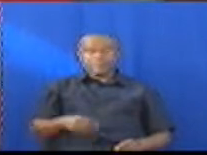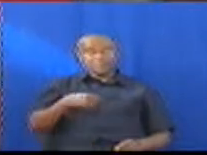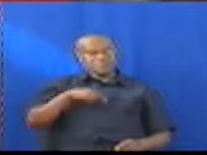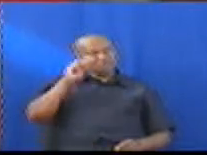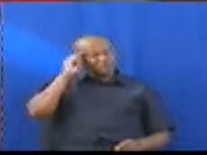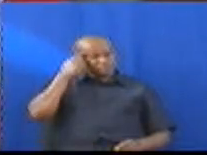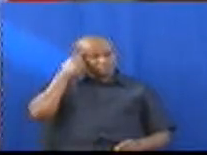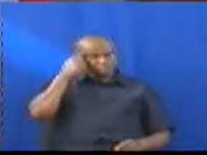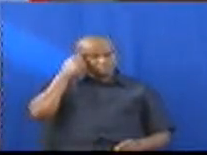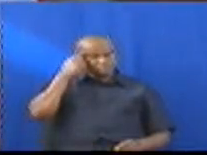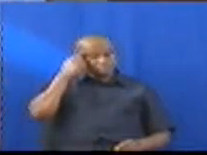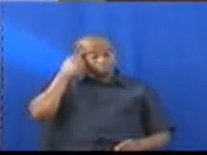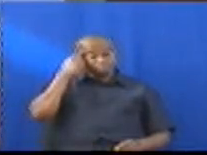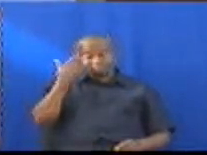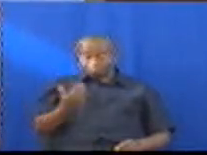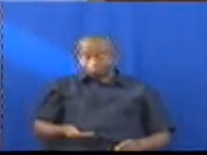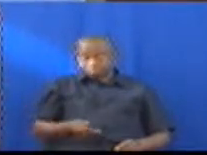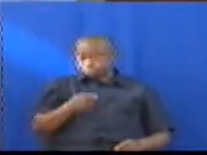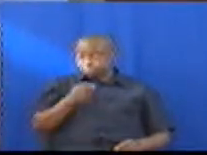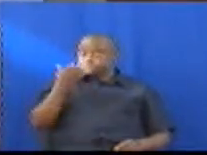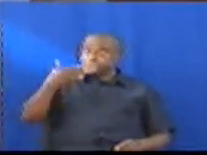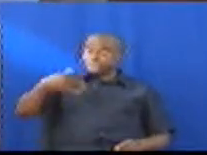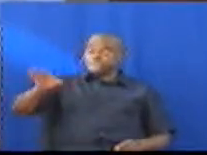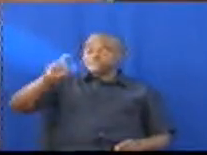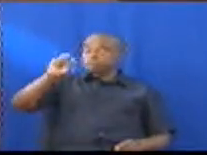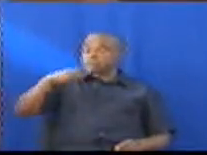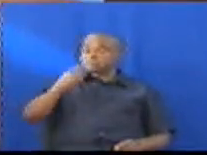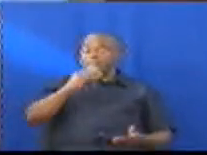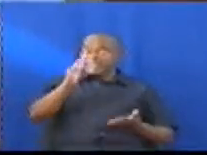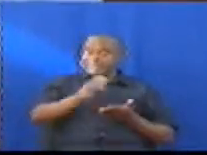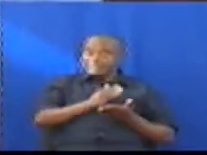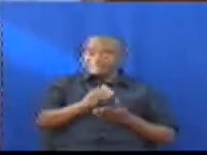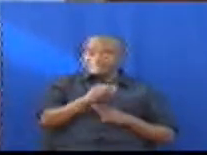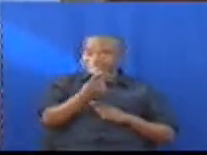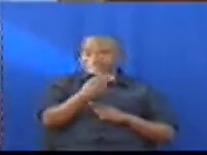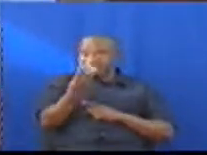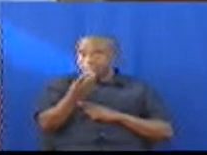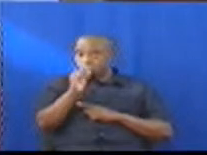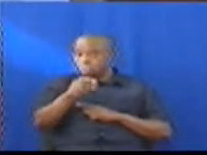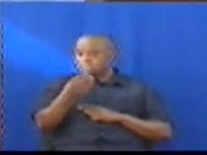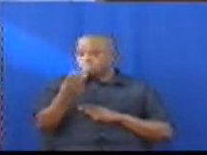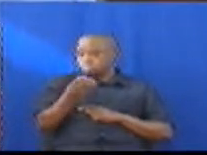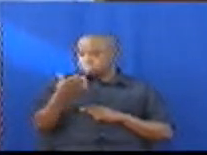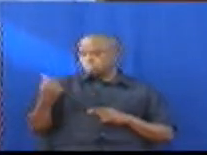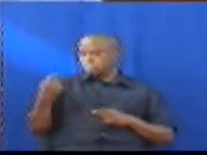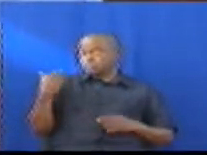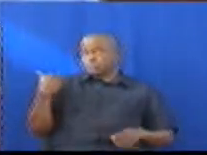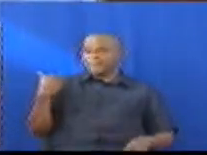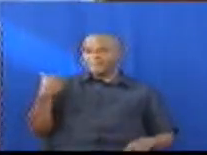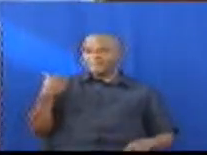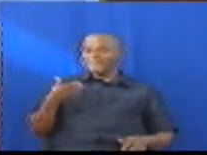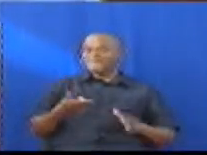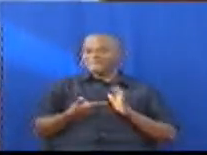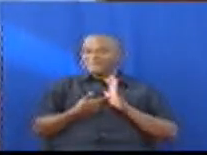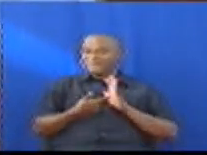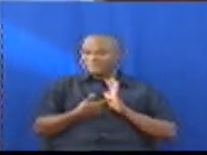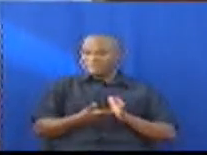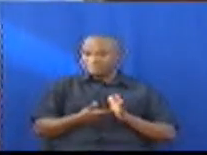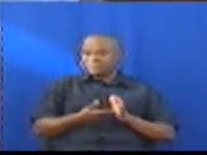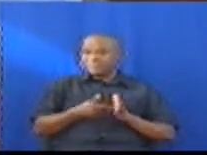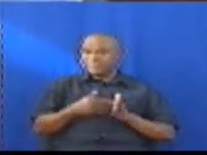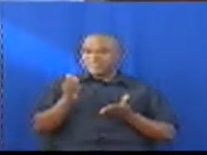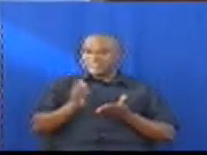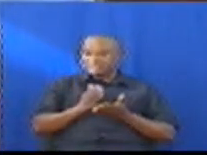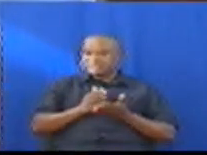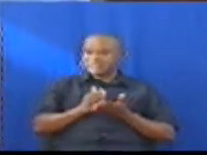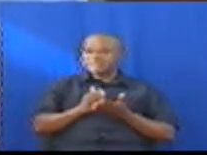huko nje watu wanasema kwamba kesi mbili tatu zimetokea katika miaka karibuni, hasa siku za karibuni. Kuna kesi ya revocatus, kuna kesi ya Ado